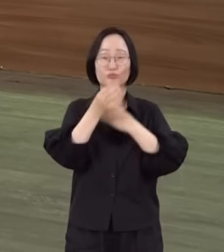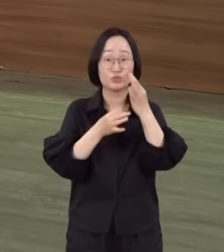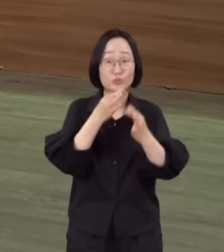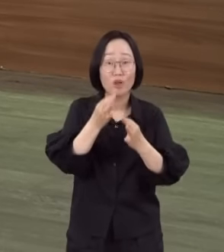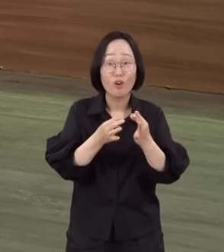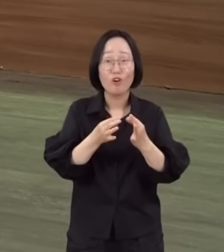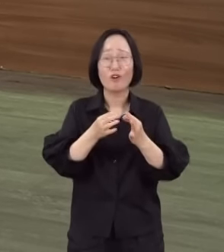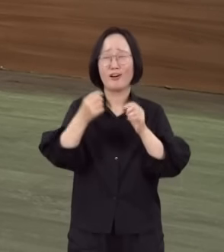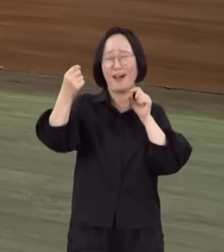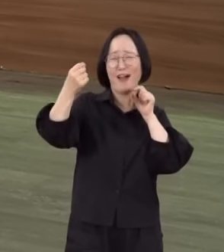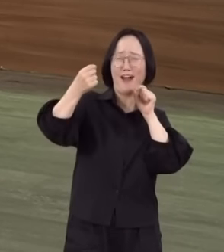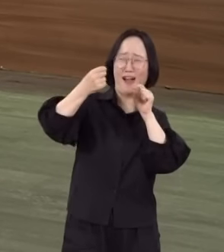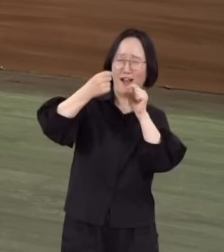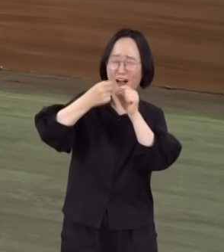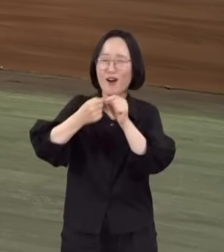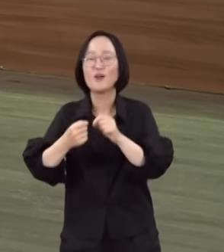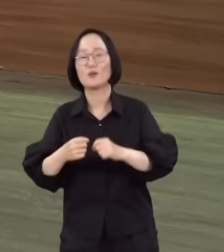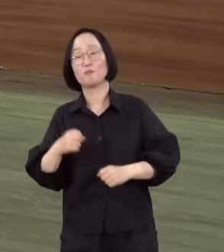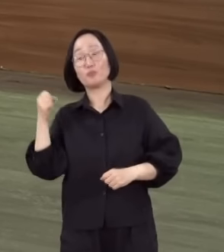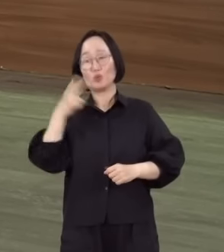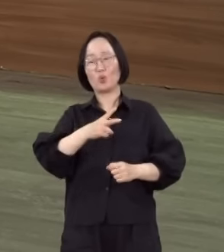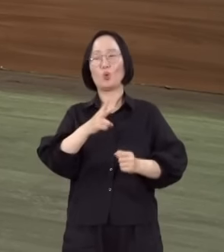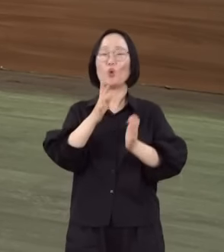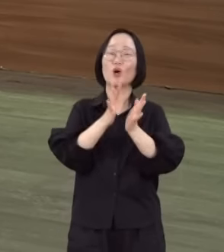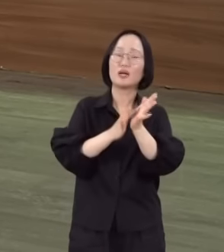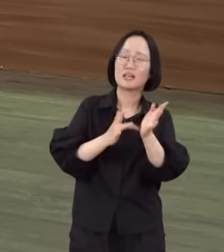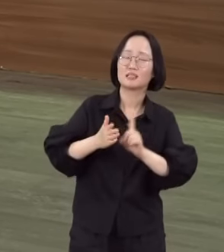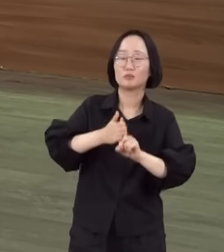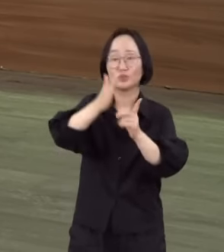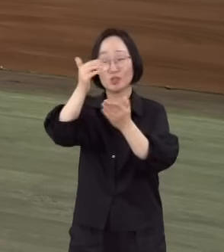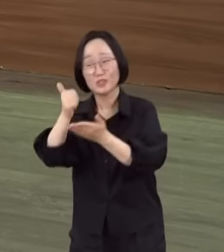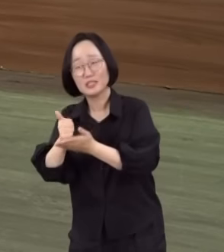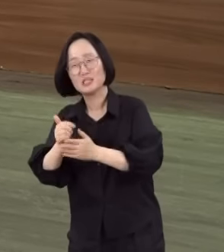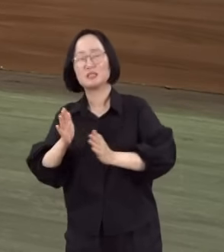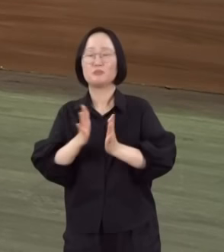순간 약사 열의 부처님 약사